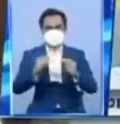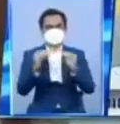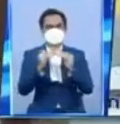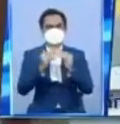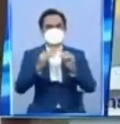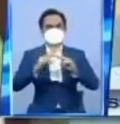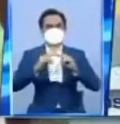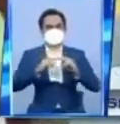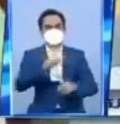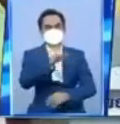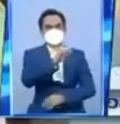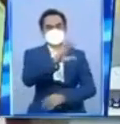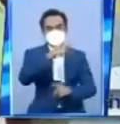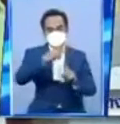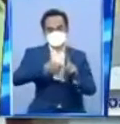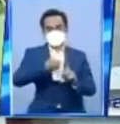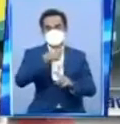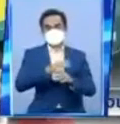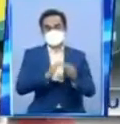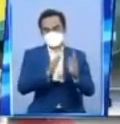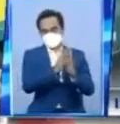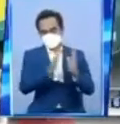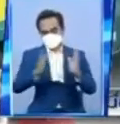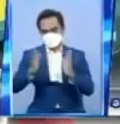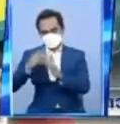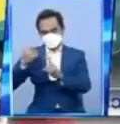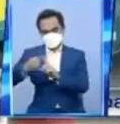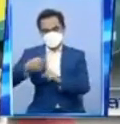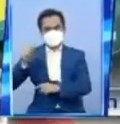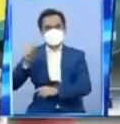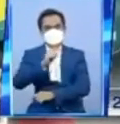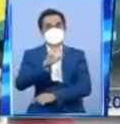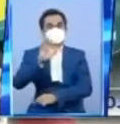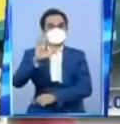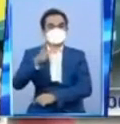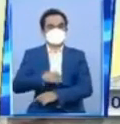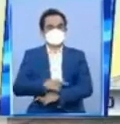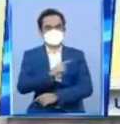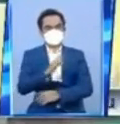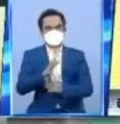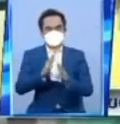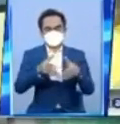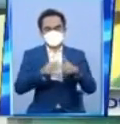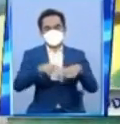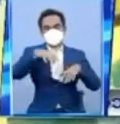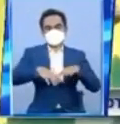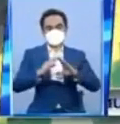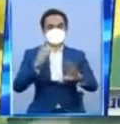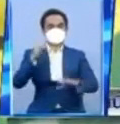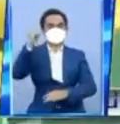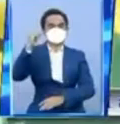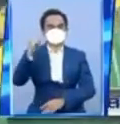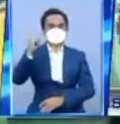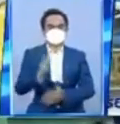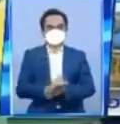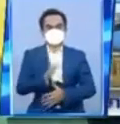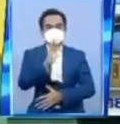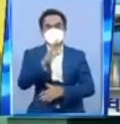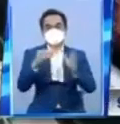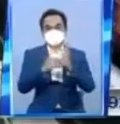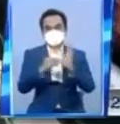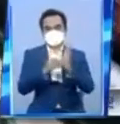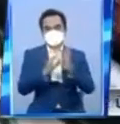าง25ตุลาคมถึง5พฤศจิกายนนี้ในวันและเวลาราชการที่กรมการขนส่งทางบกสำนักงานขนส่งกรุงเทพมหานคร